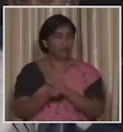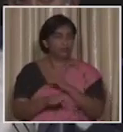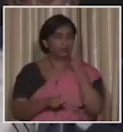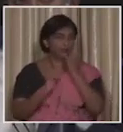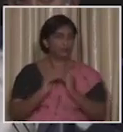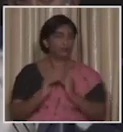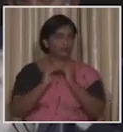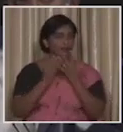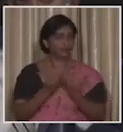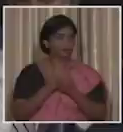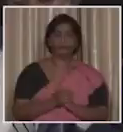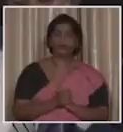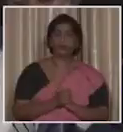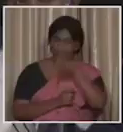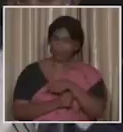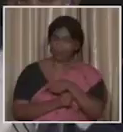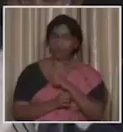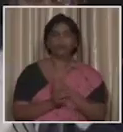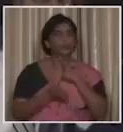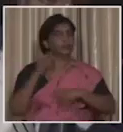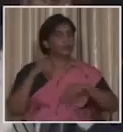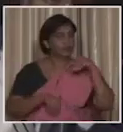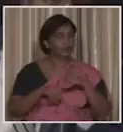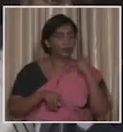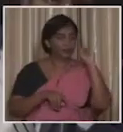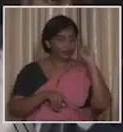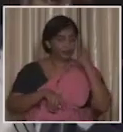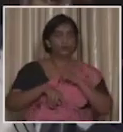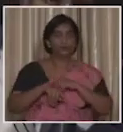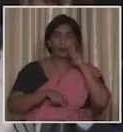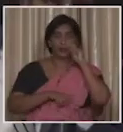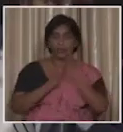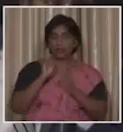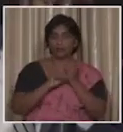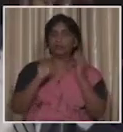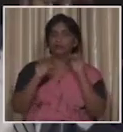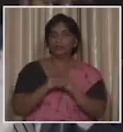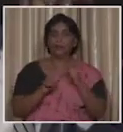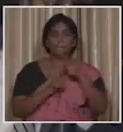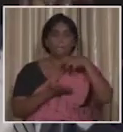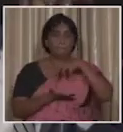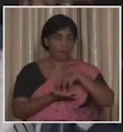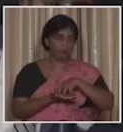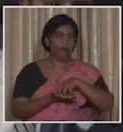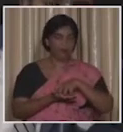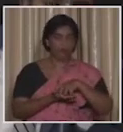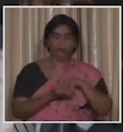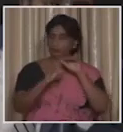කර ගැනීමට අවශ්‍ය පස්වල සකස් කරගත්තා. එතුමා දේශපාලනයේ ප්‍රථම වතාවට මහජන නියෝජිතකයට ප්‍රවිෂ්ට වෙන්නේ ප්‍රාදේශීය සභාව නියෝජනය